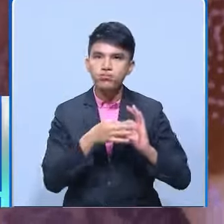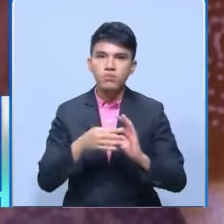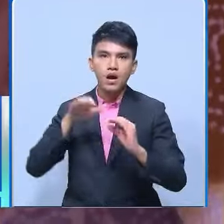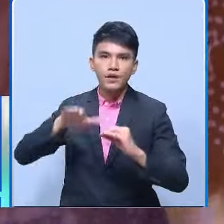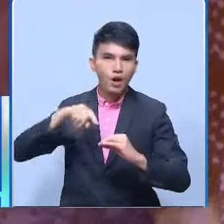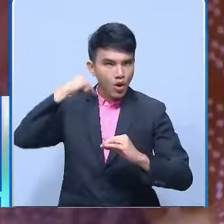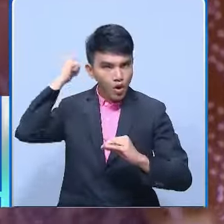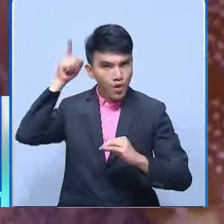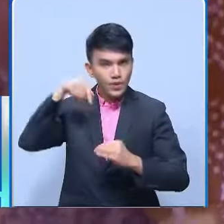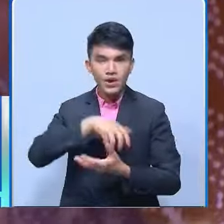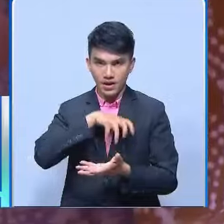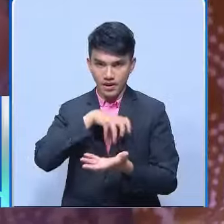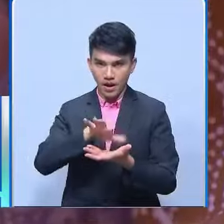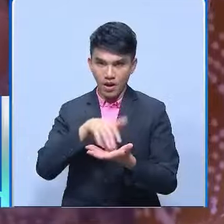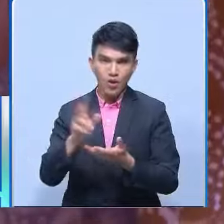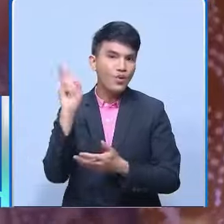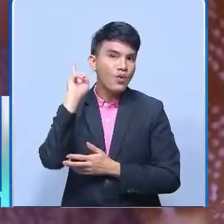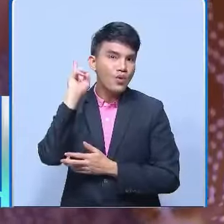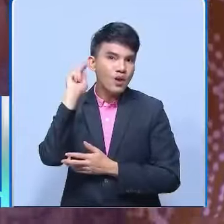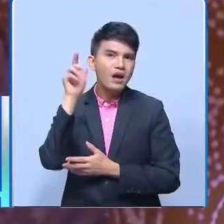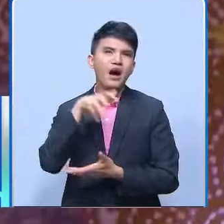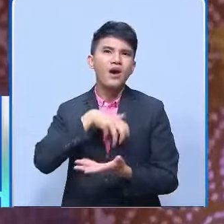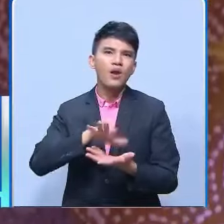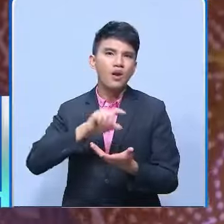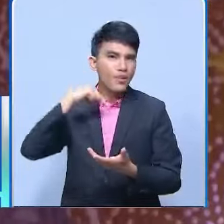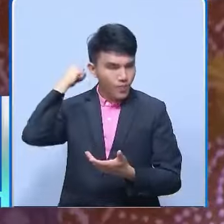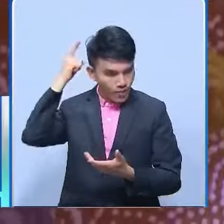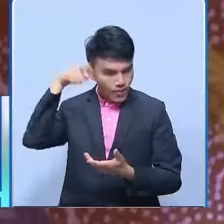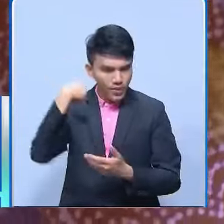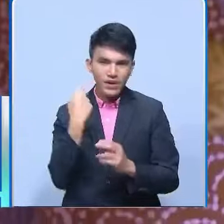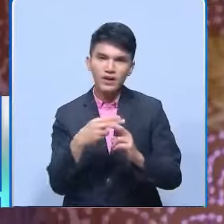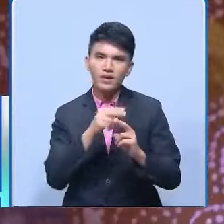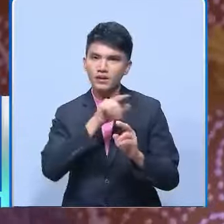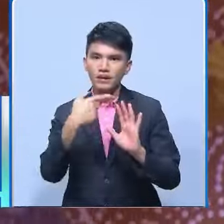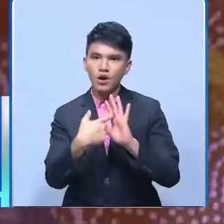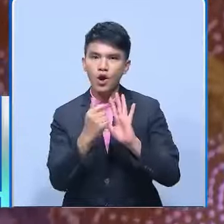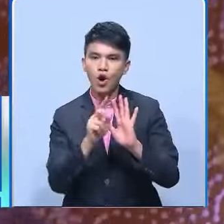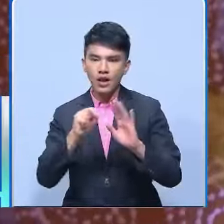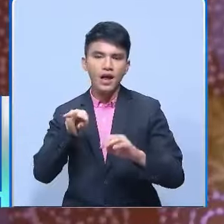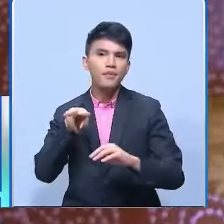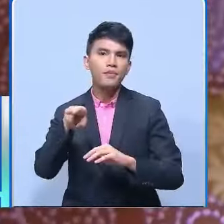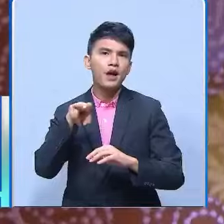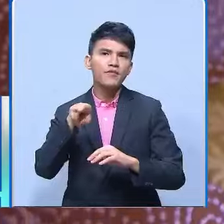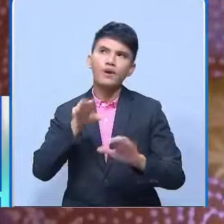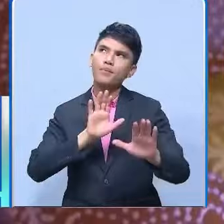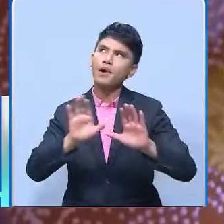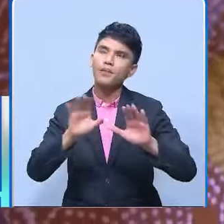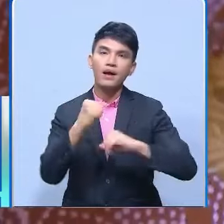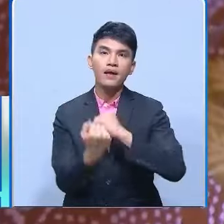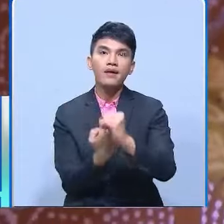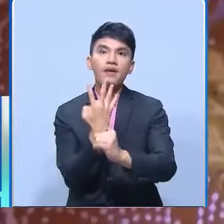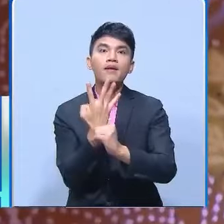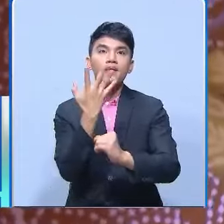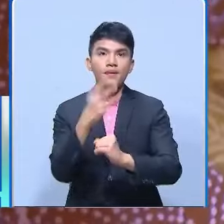บางนกบอกกับผู้สื่อข่าวบอกมีผู้หญิงคนนึงชื่อแอนคบหากับพี่ชายเธอมาประมาณ 4ปี